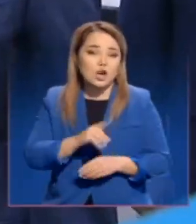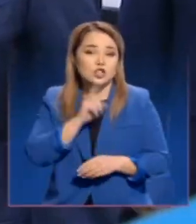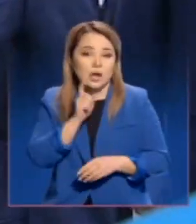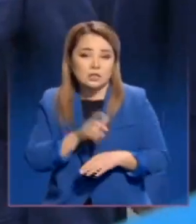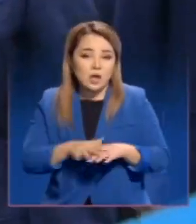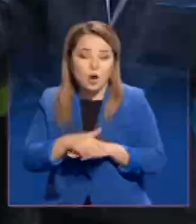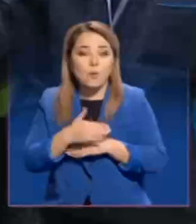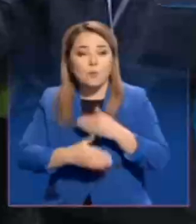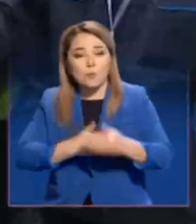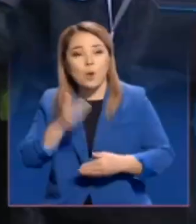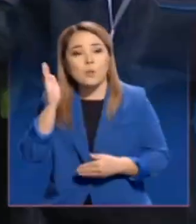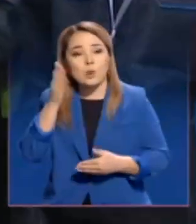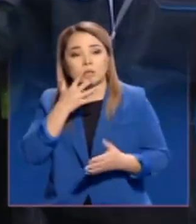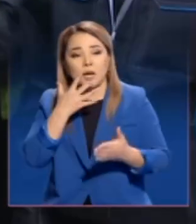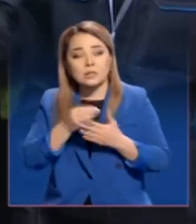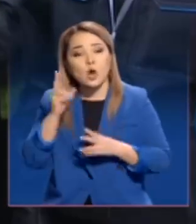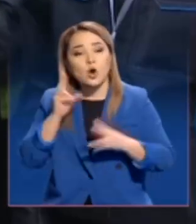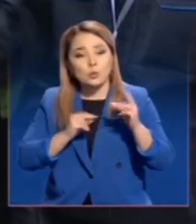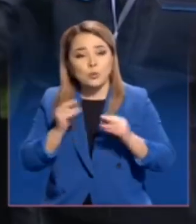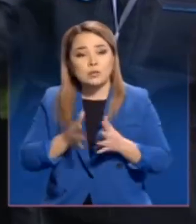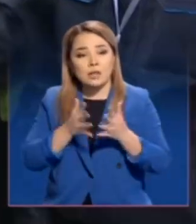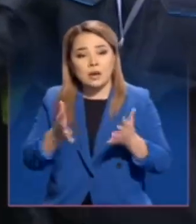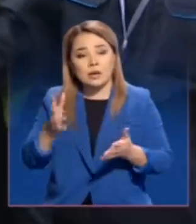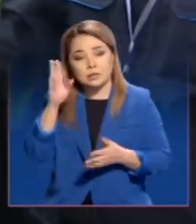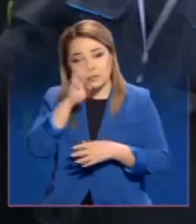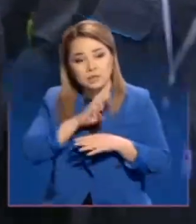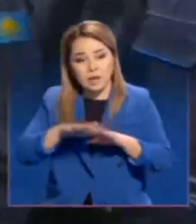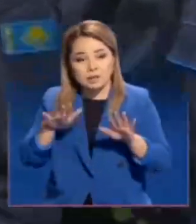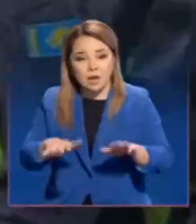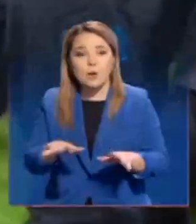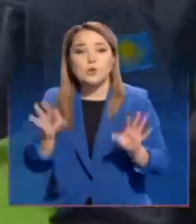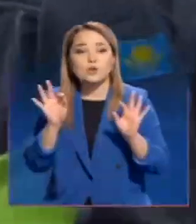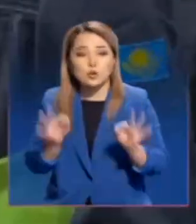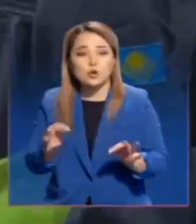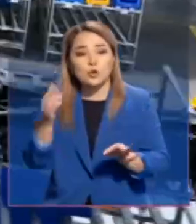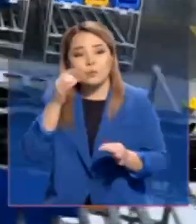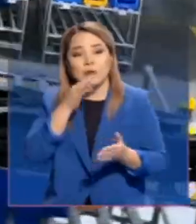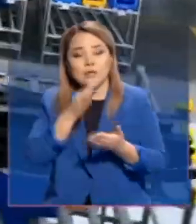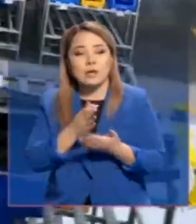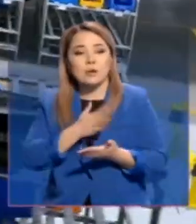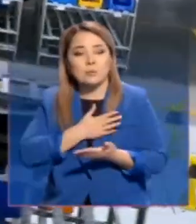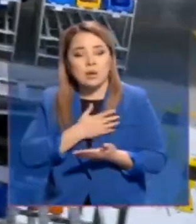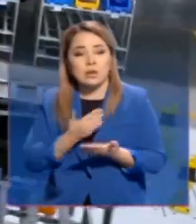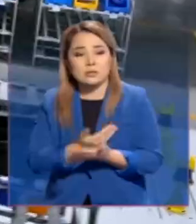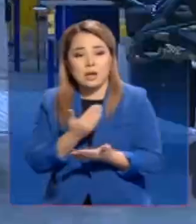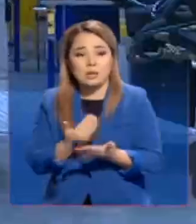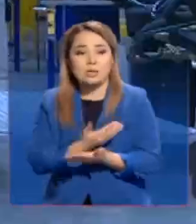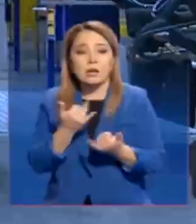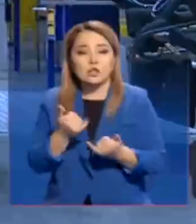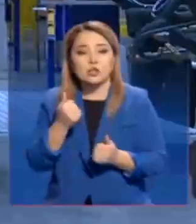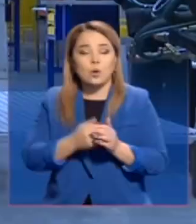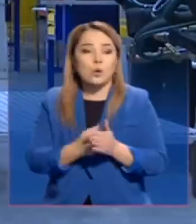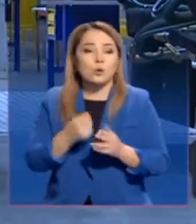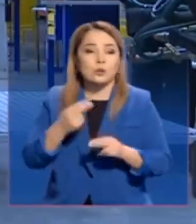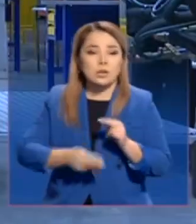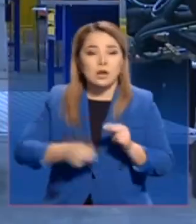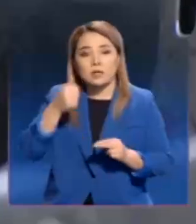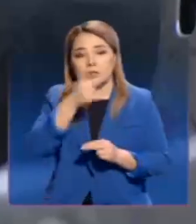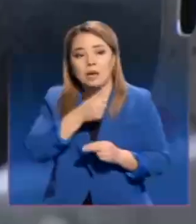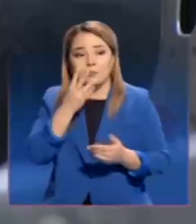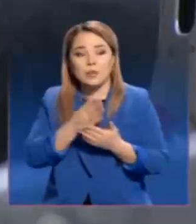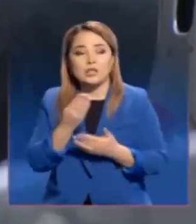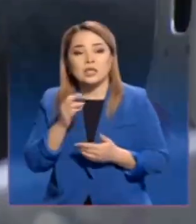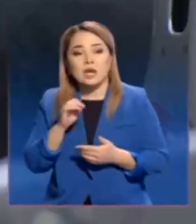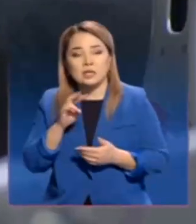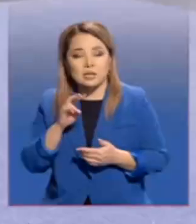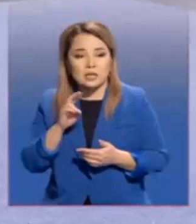біздің болашағымыз, біздің үмітіміз. Сондықтан бәрі дұрыс болады деп мен ойлаймын. Бұдан бөлек жыл соңына қарай Кияның Серата,